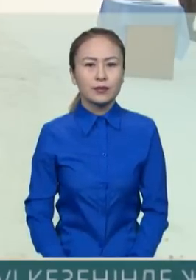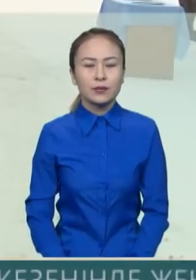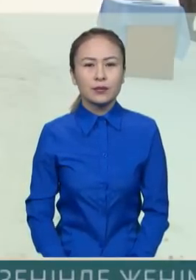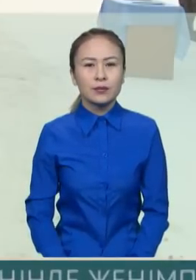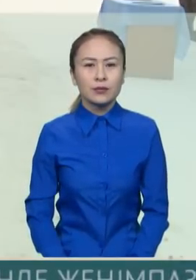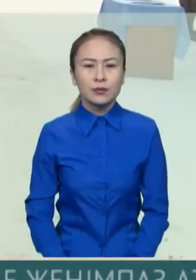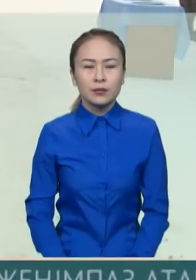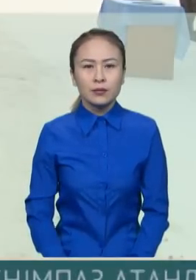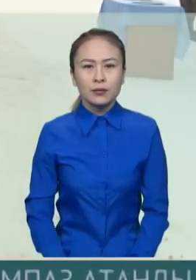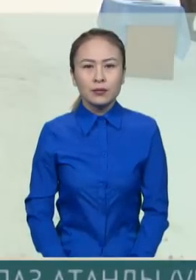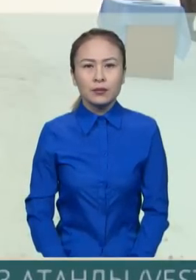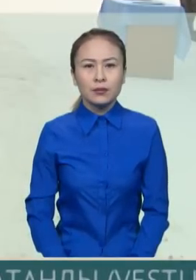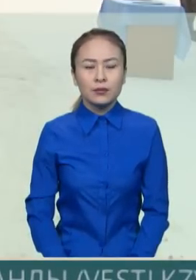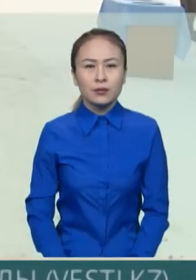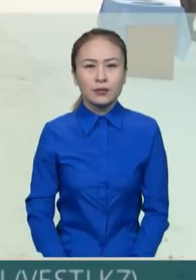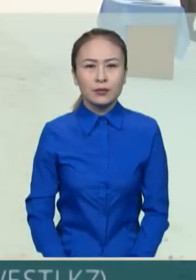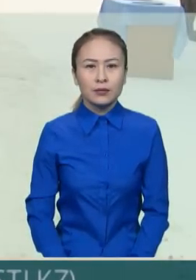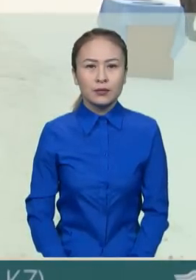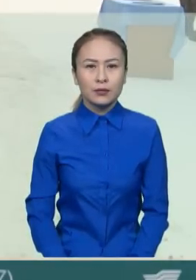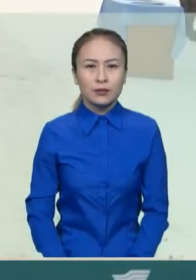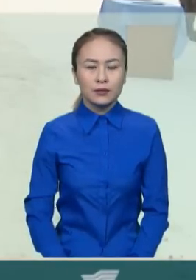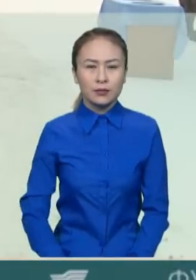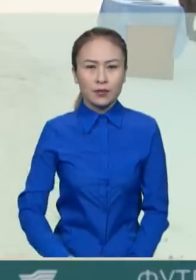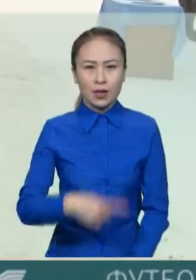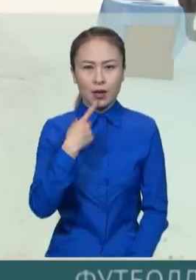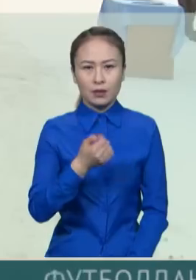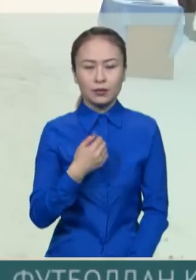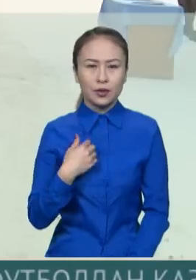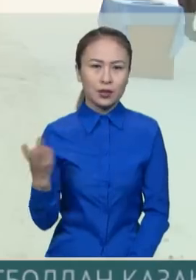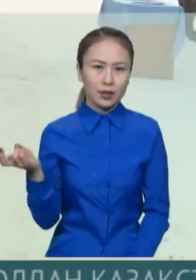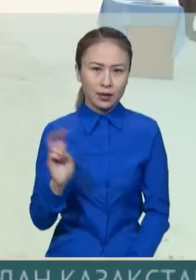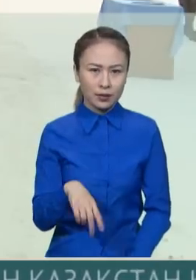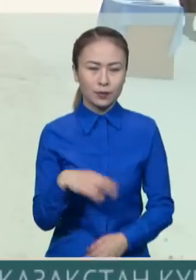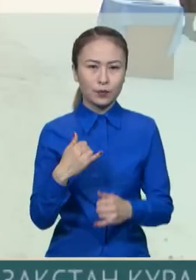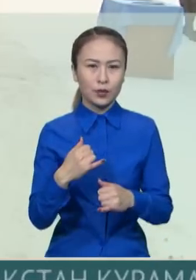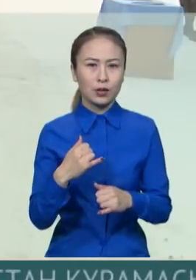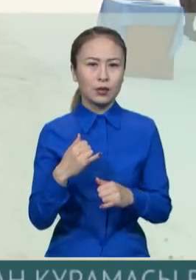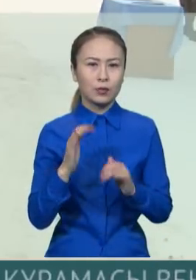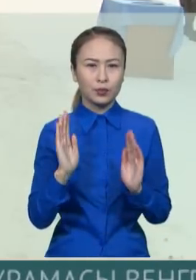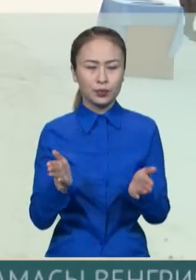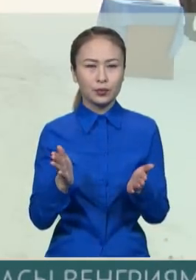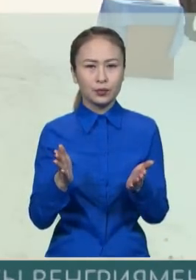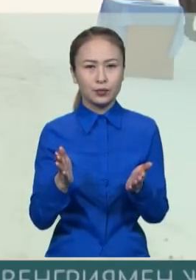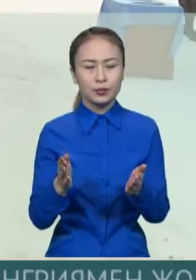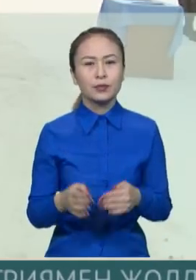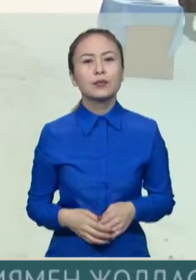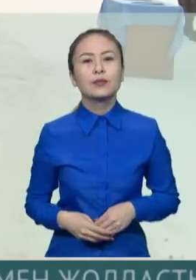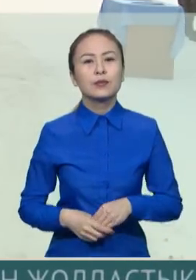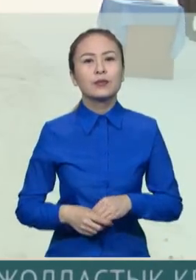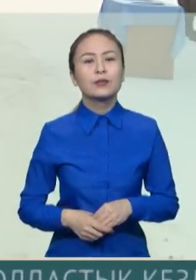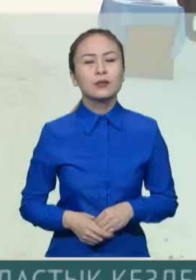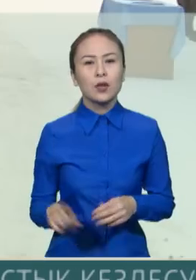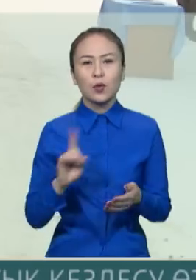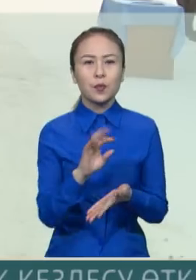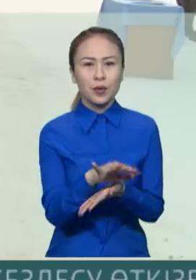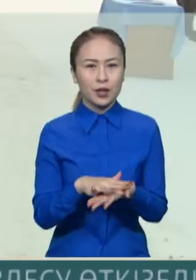Ұл болып туылғаннан кейін, еркек болып туылғаннан кейін отан алдындағы борышымды ақтау үшін келдім. Алла қаласа, алла жаса, ары қарай